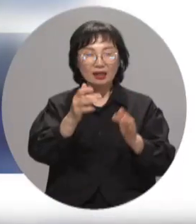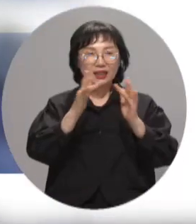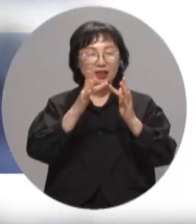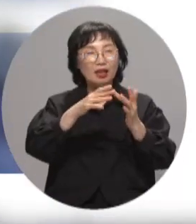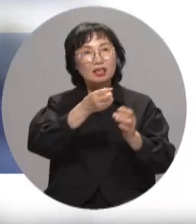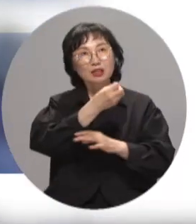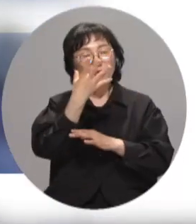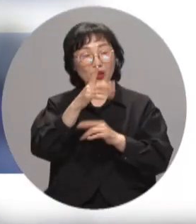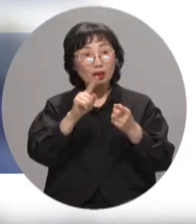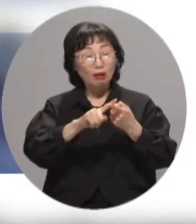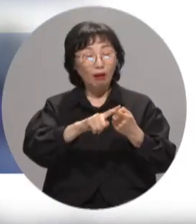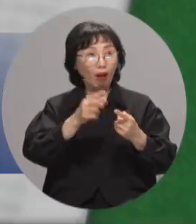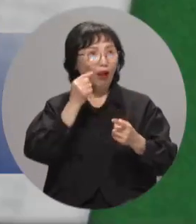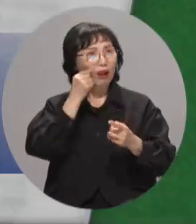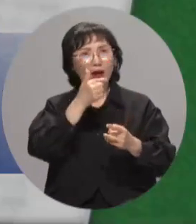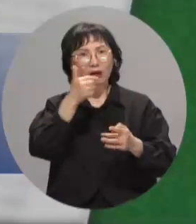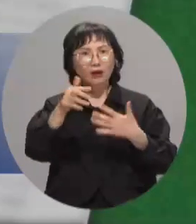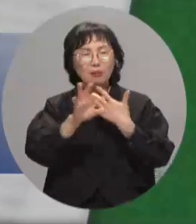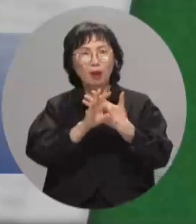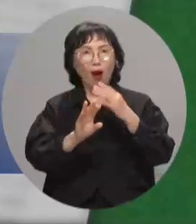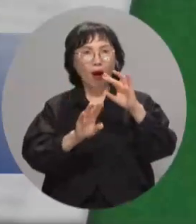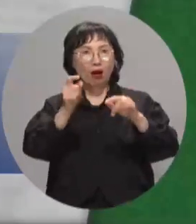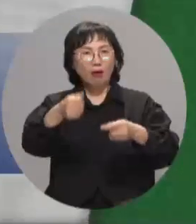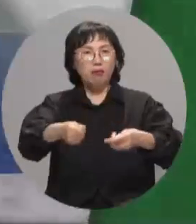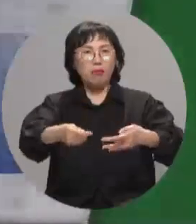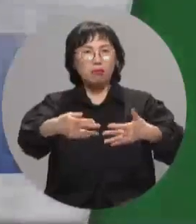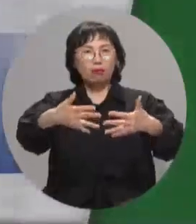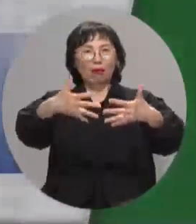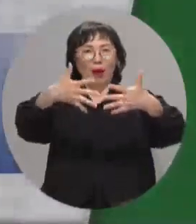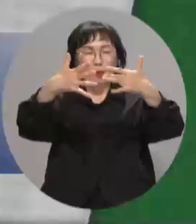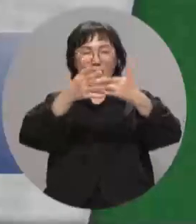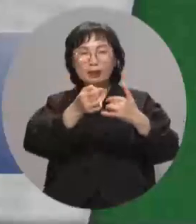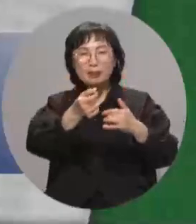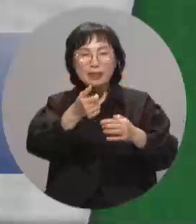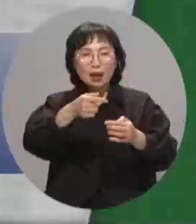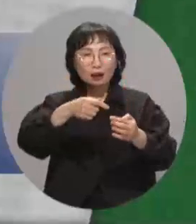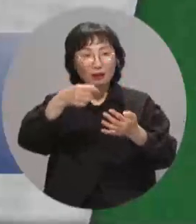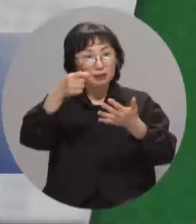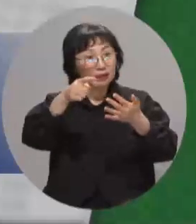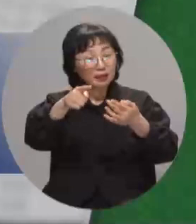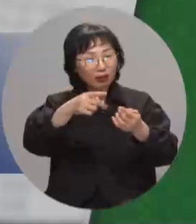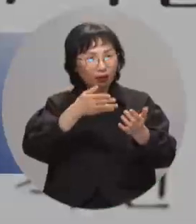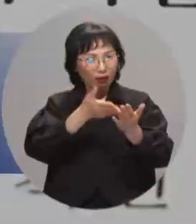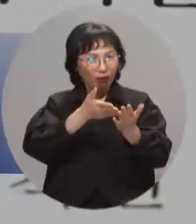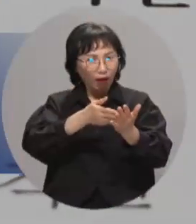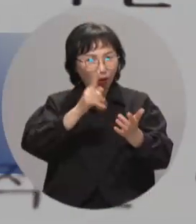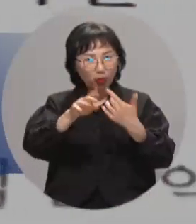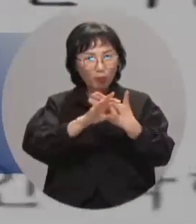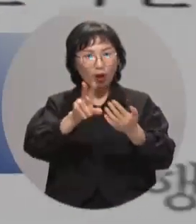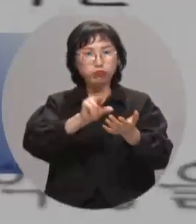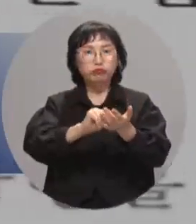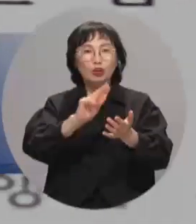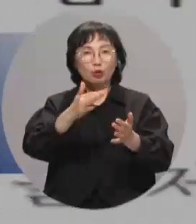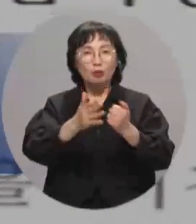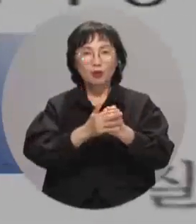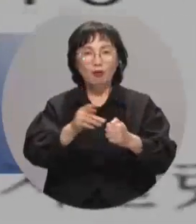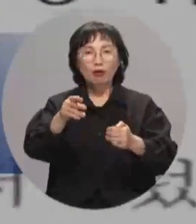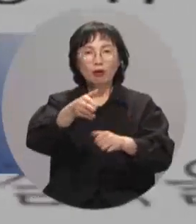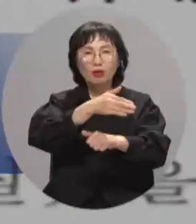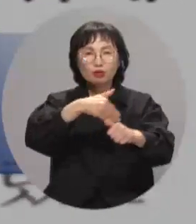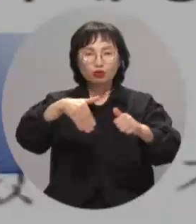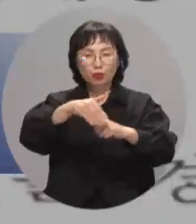이제 이게 이슈가 되면은 포털에 뜨는 경우가 많잖아요 만약에 작은 기사가 문제화 됐을 때 내 국과 라든지